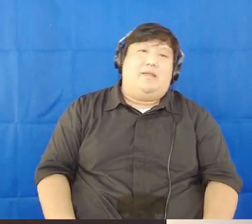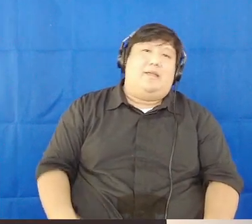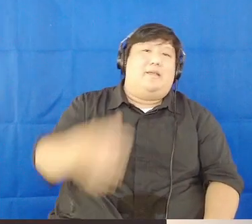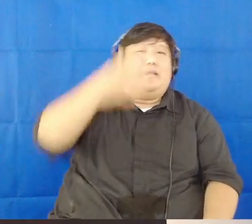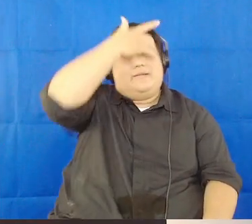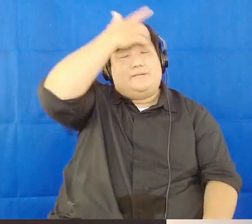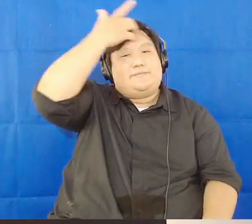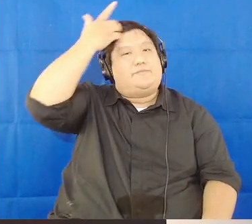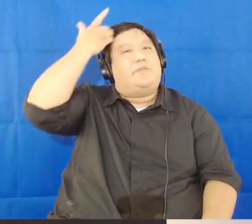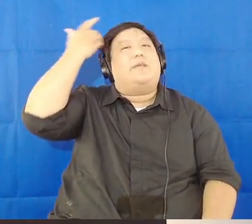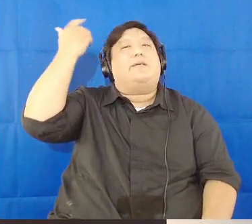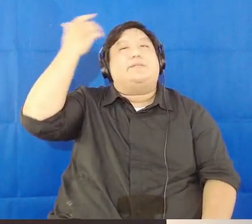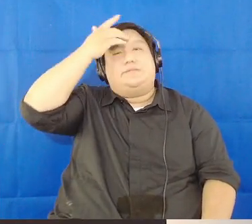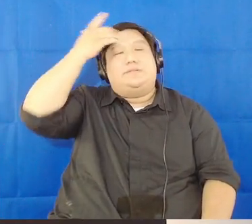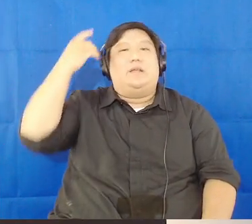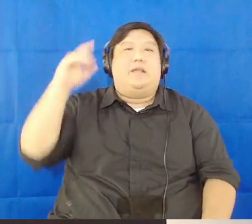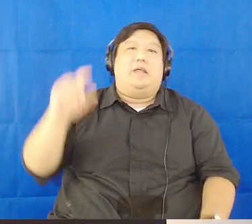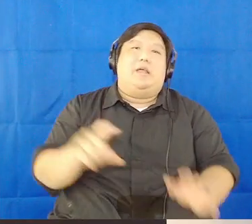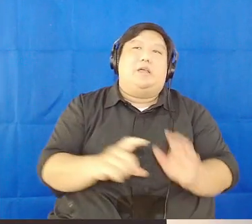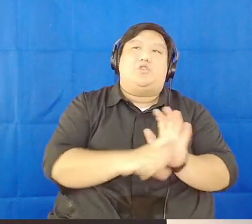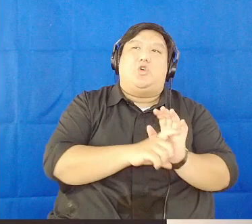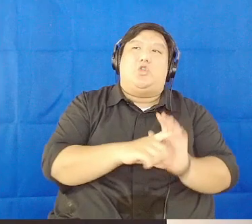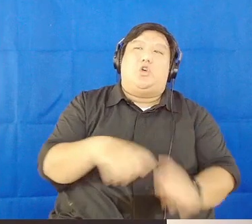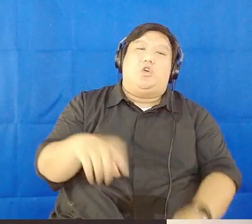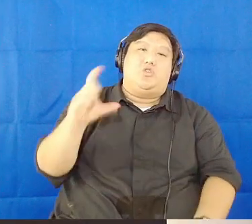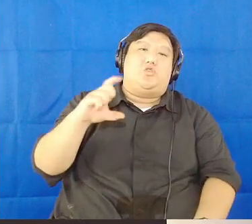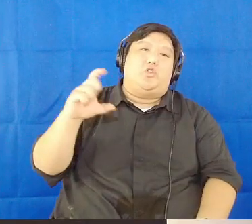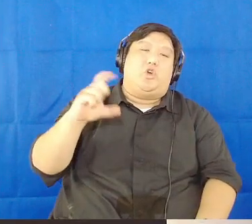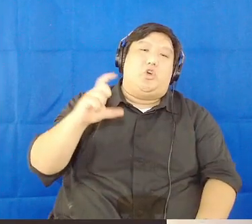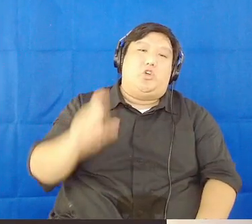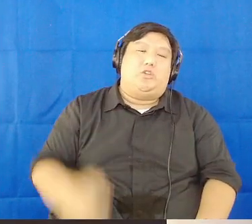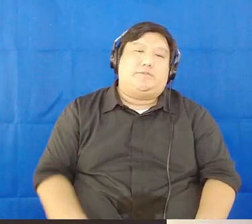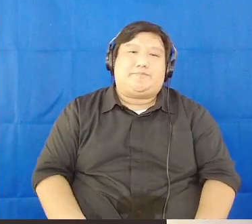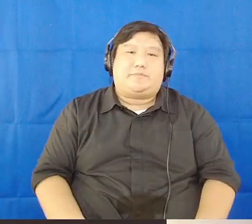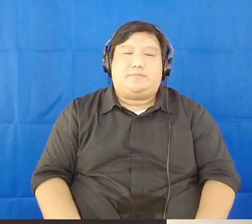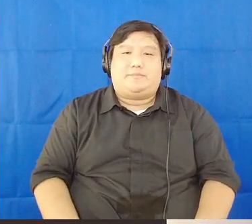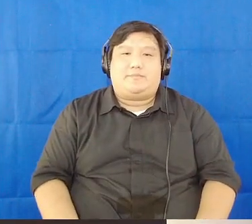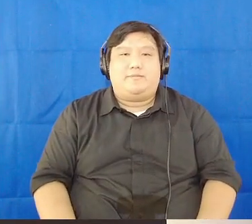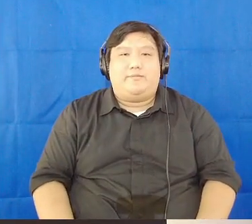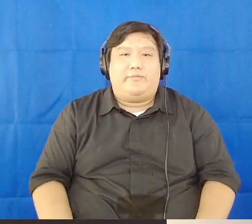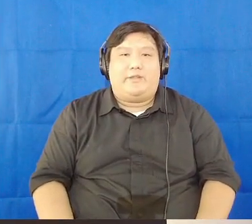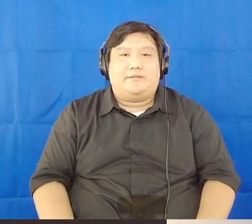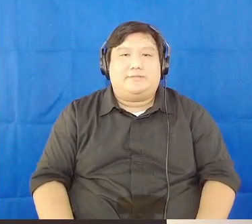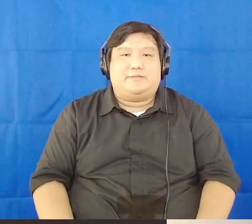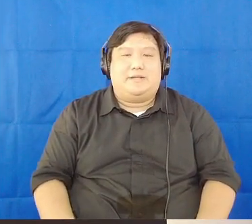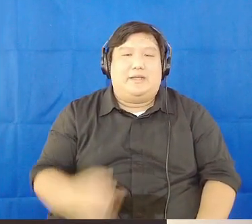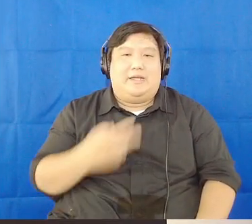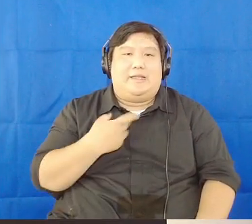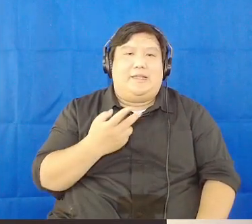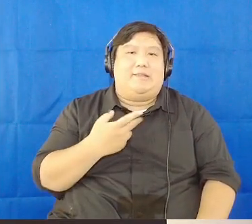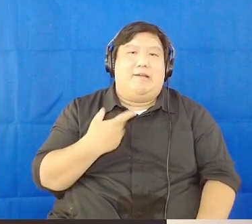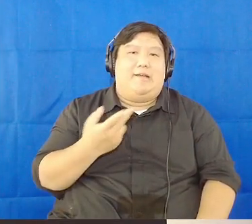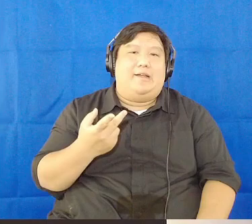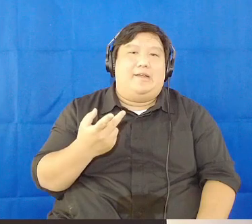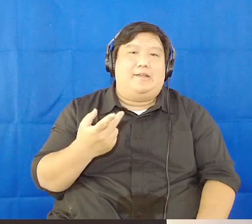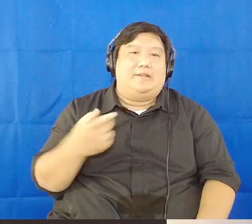begini. Misalnya, ini sebagai contoh. Loh, kalau misalnya kita sering misa dan sebagainya